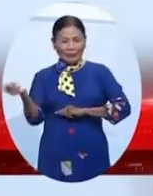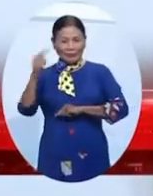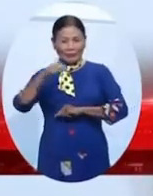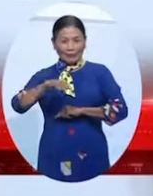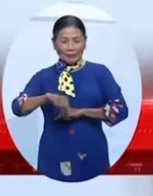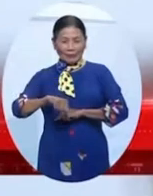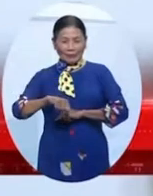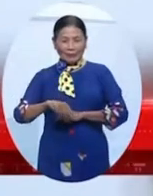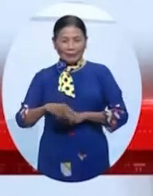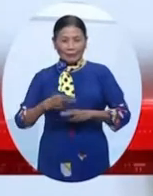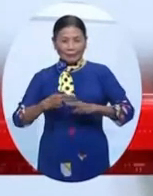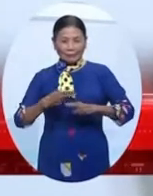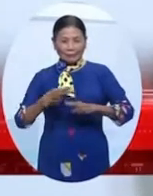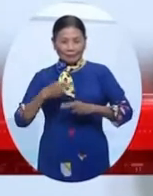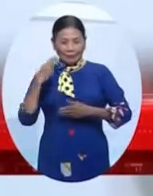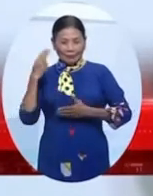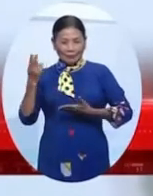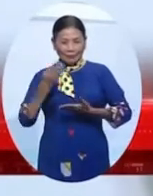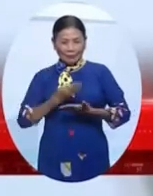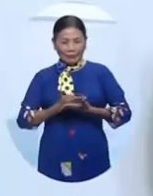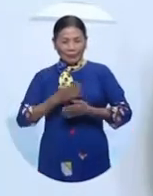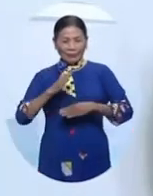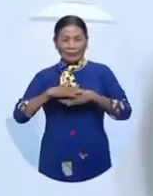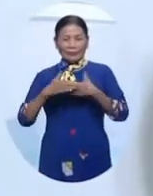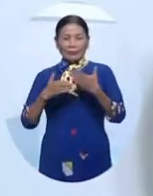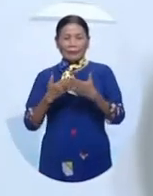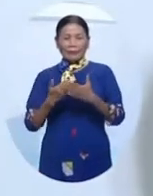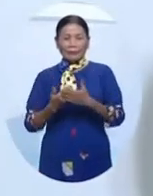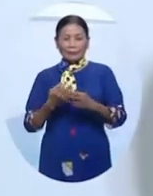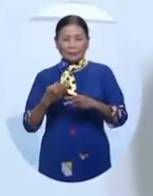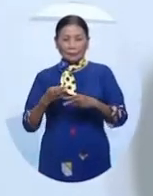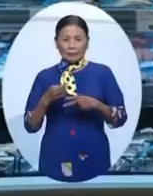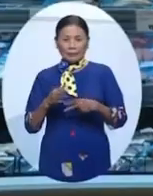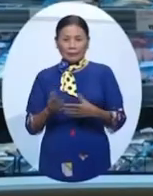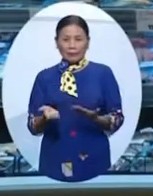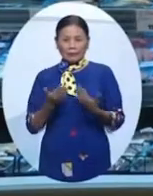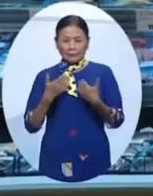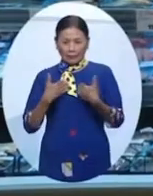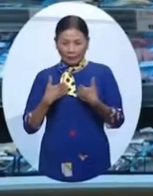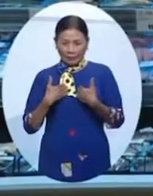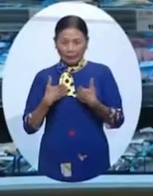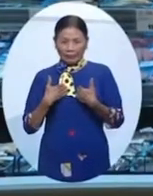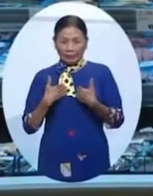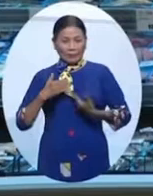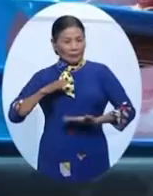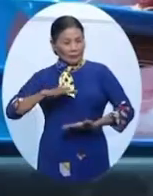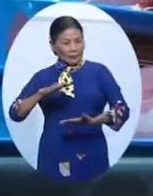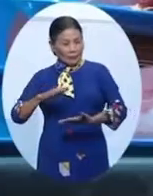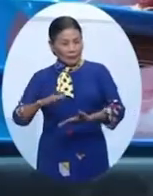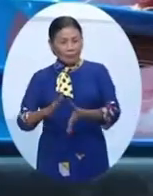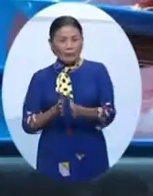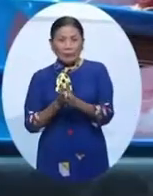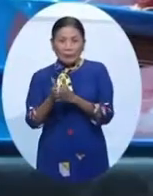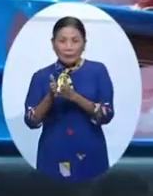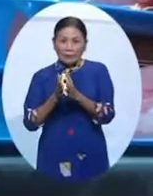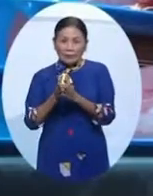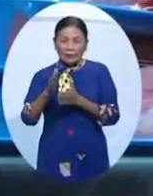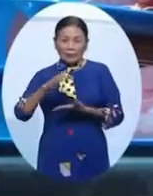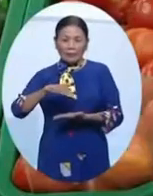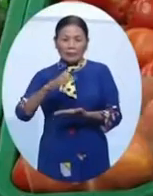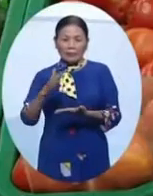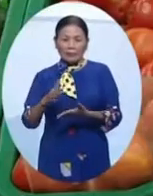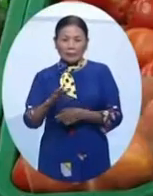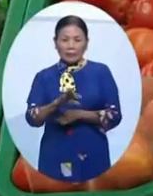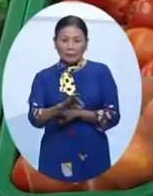giữ thương hiệu, việc xây dựng những giá trị bảo chứng thương hiệu của mình. Giải thưởng sẽ không dừng lại ở một đêm trao giải, mà hội đồng bình